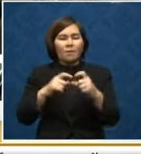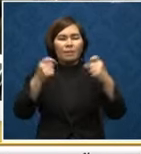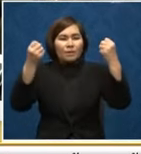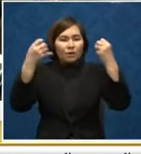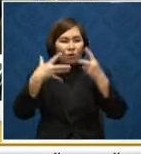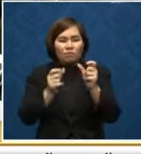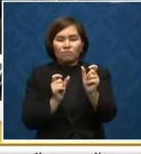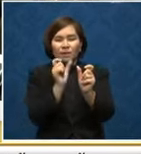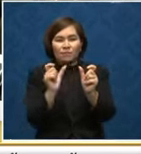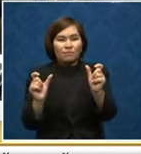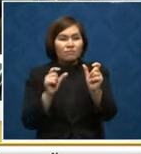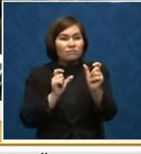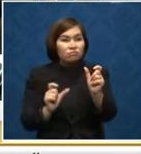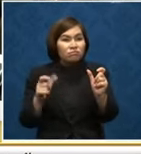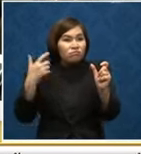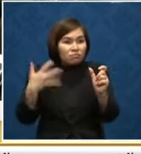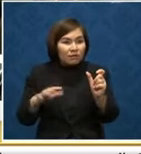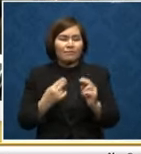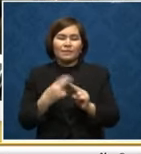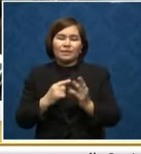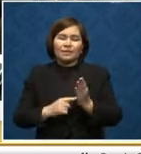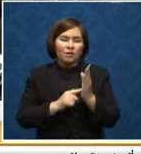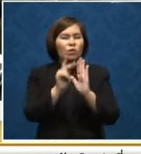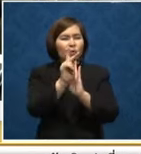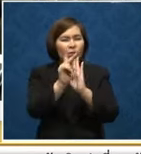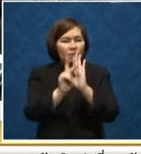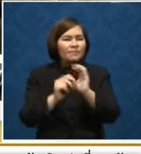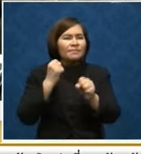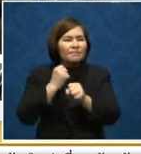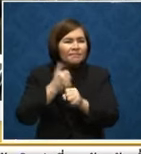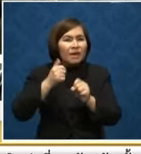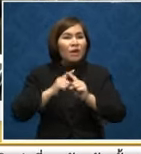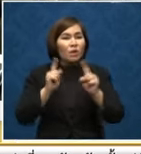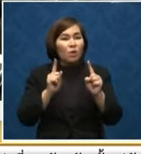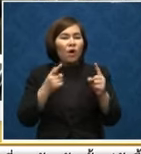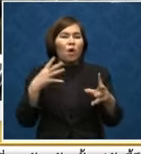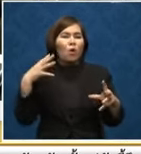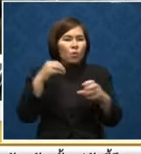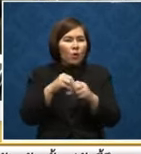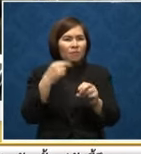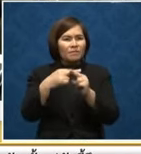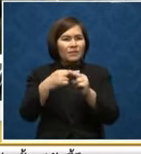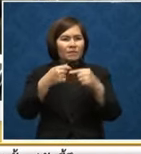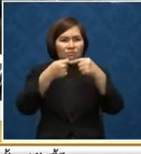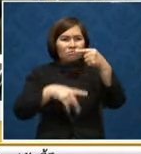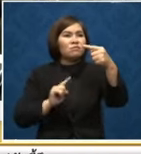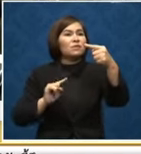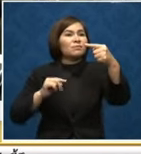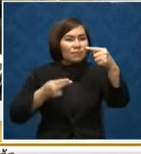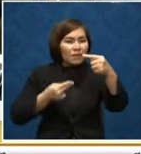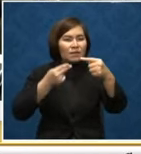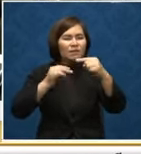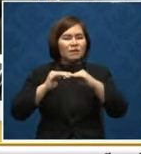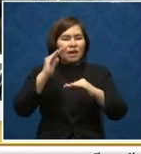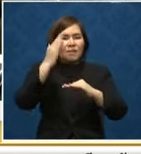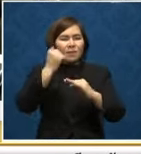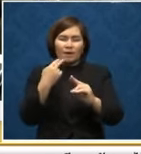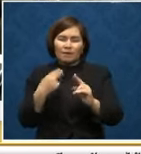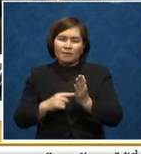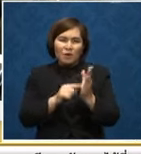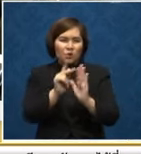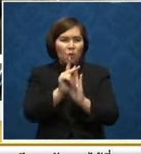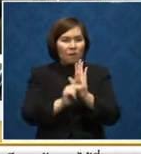เลขประจำตัวประชาชนก็สามารถเสนอกฎหมายได้แต่การจะรวมสัก 10,000 ชื่อในการเสนอไม่ใช่เรื่องง่ายนะ